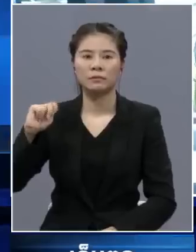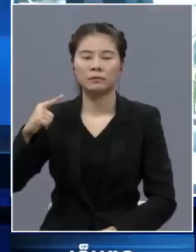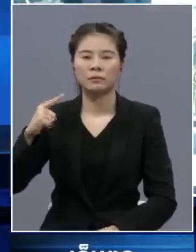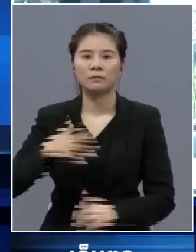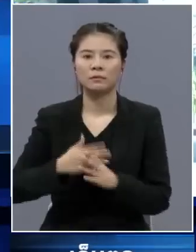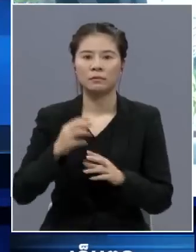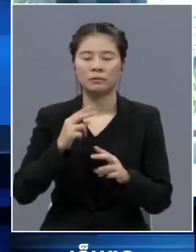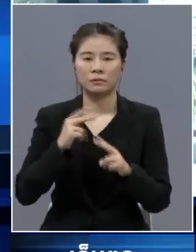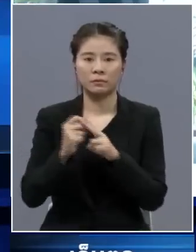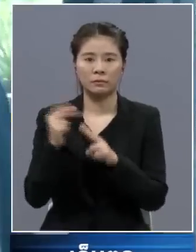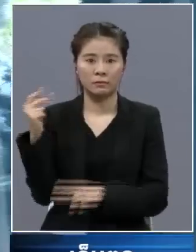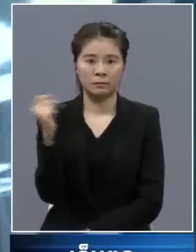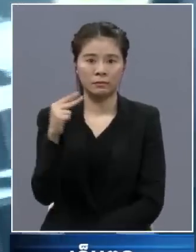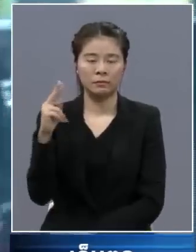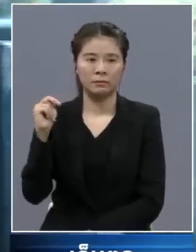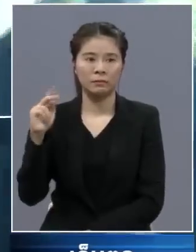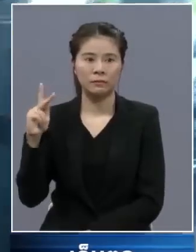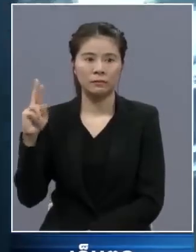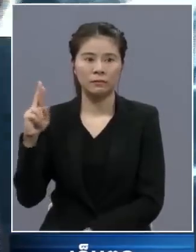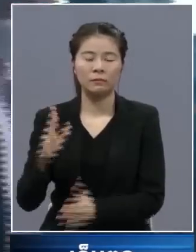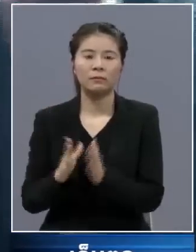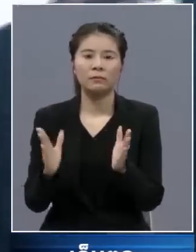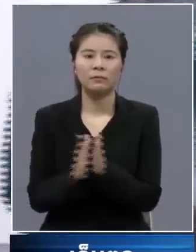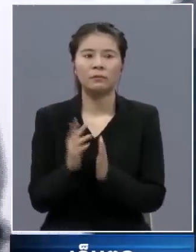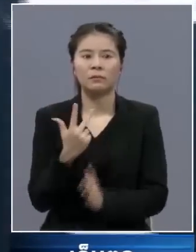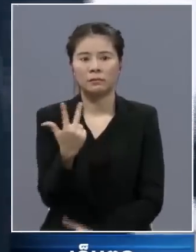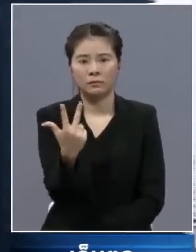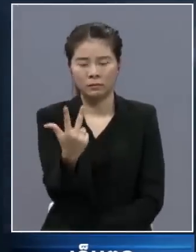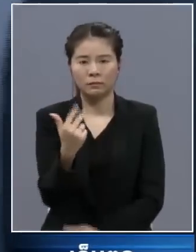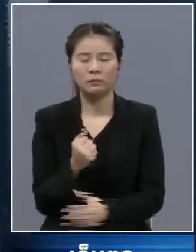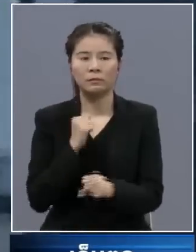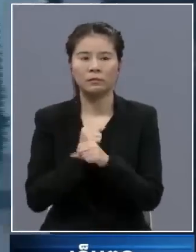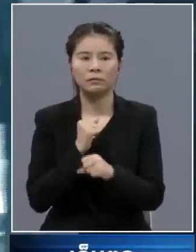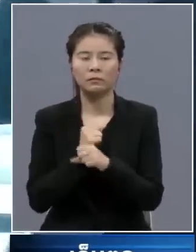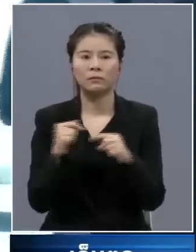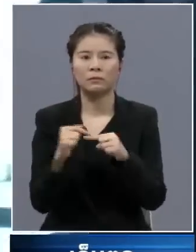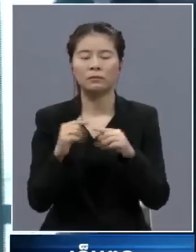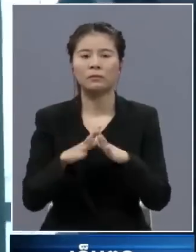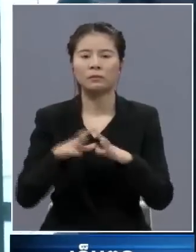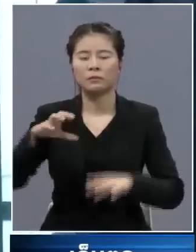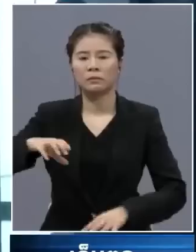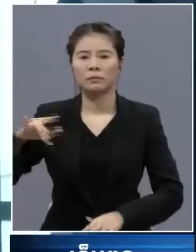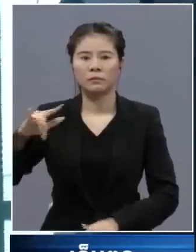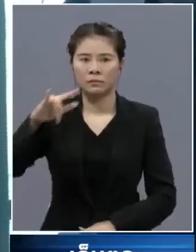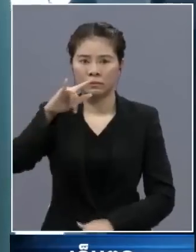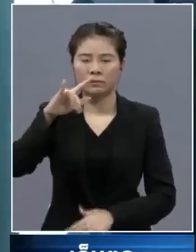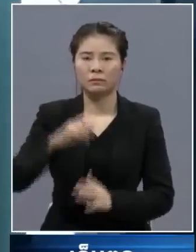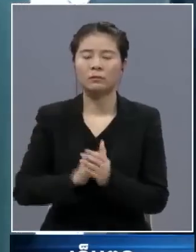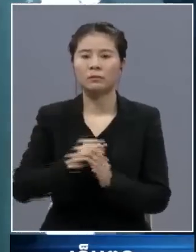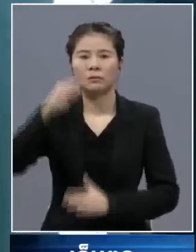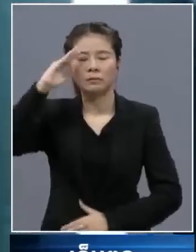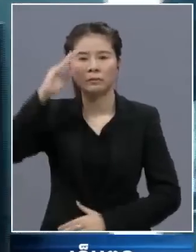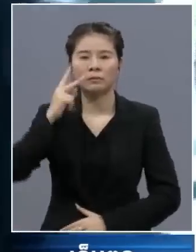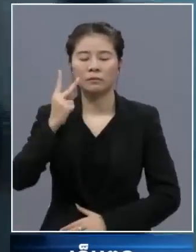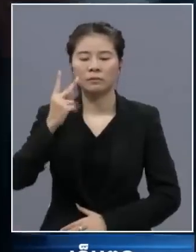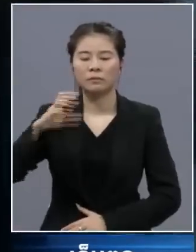ำนักนายกรัฐมนตรีนะครับจะภารกิจเนี่ยก็คือเดินทางออกจากท่าอากาศยานทหาร2กองบิน